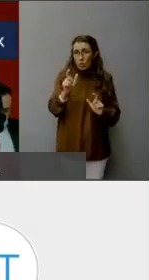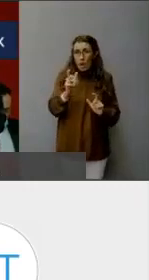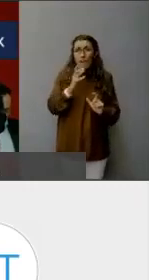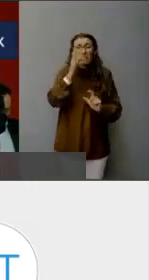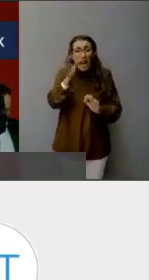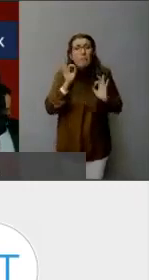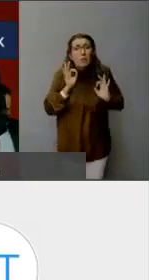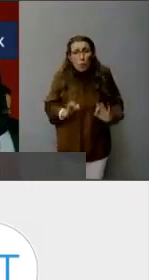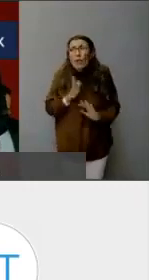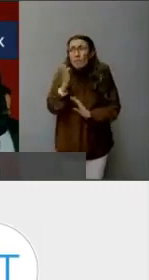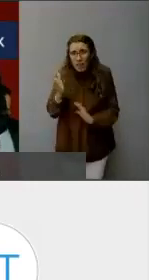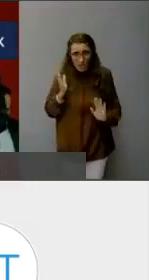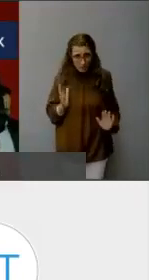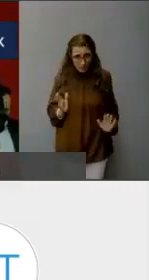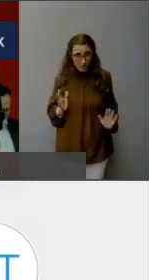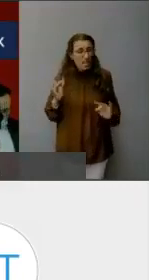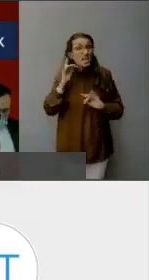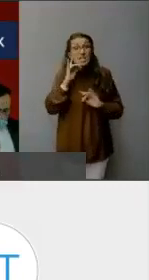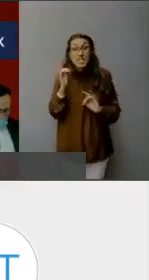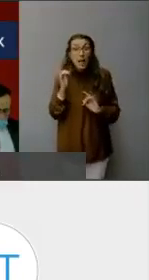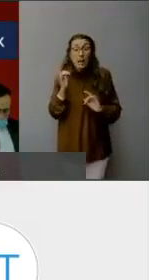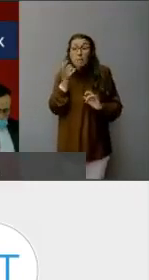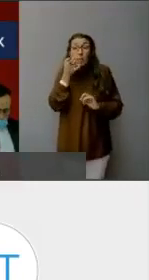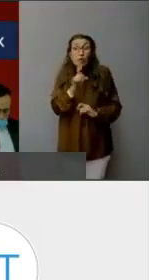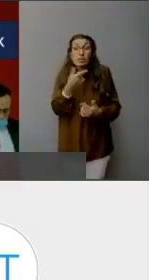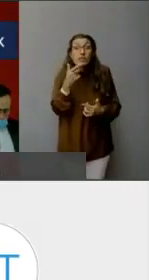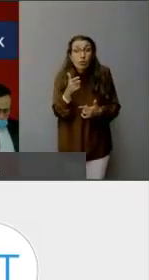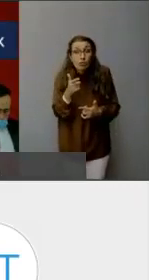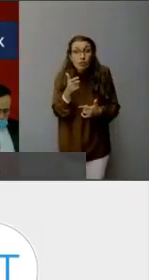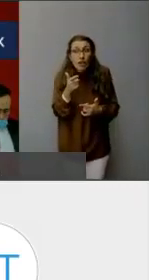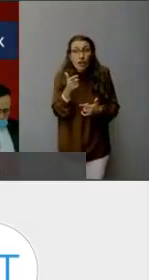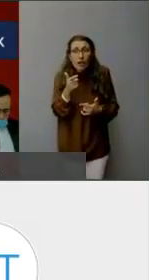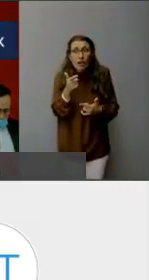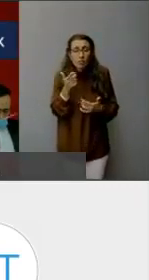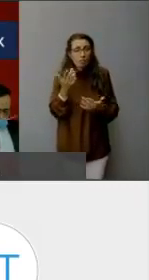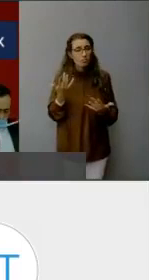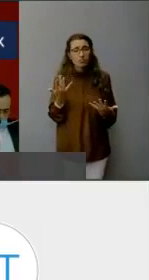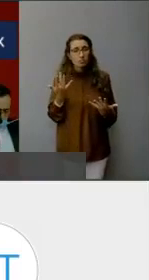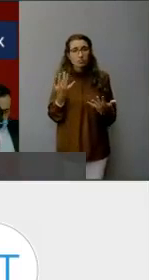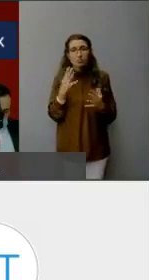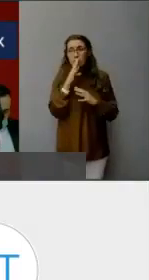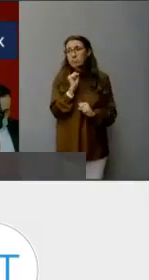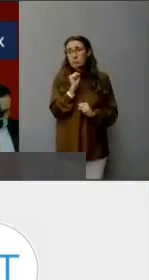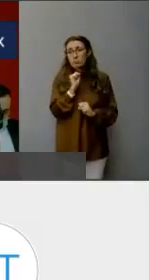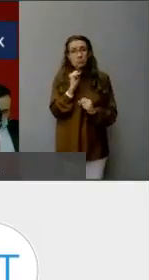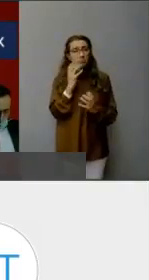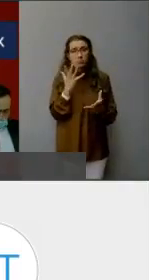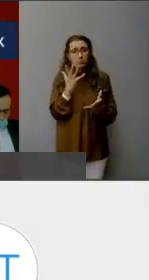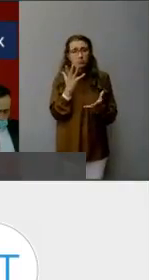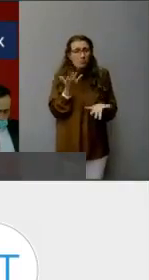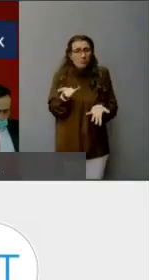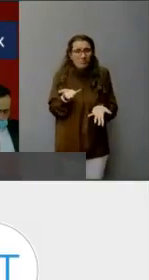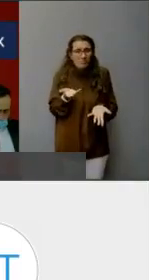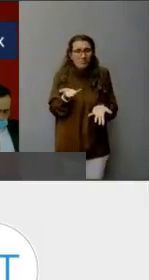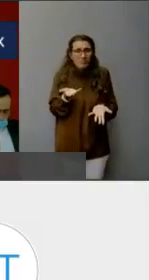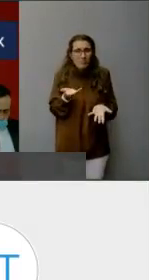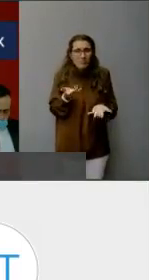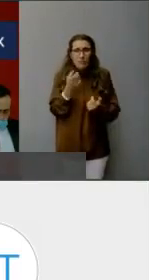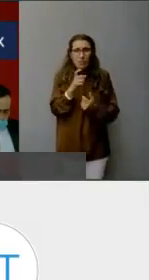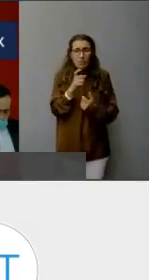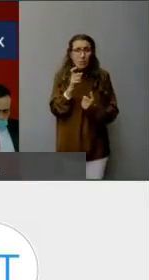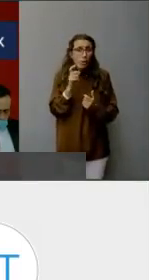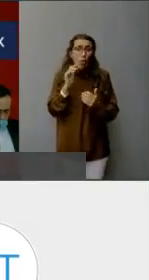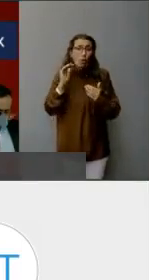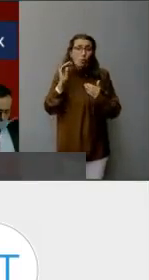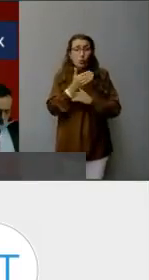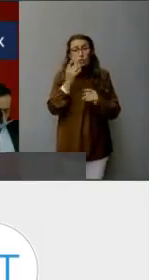accusa te no sennò non dovrebbe stare non dovrebbe dirlo soltanto perché tutti noi deve avere